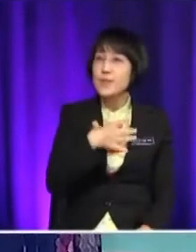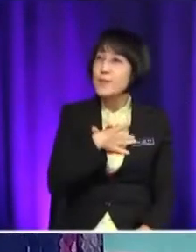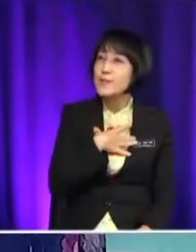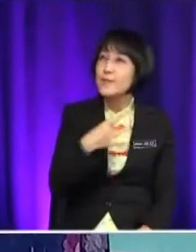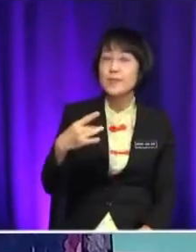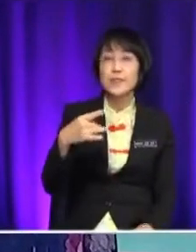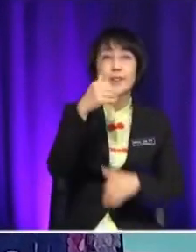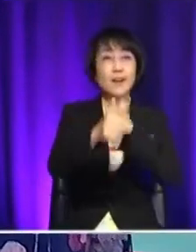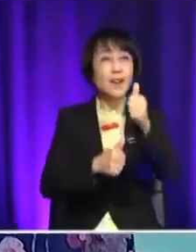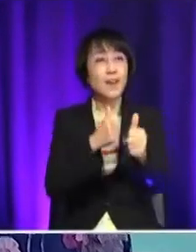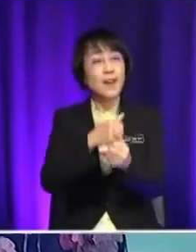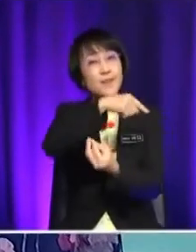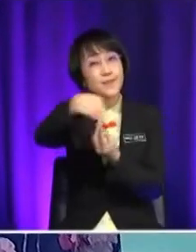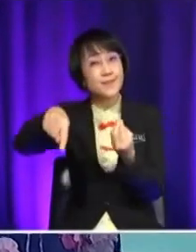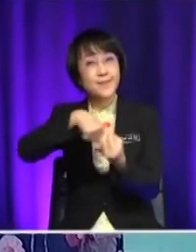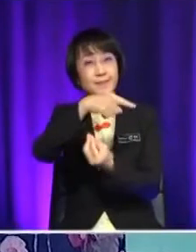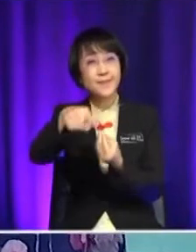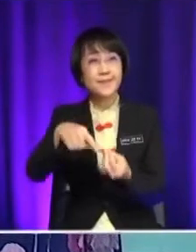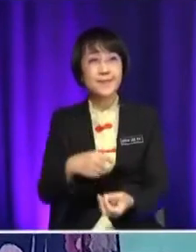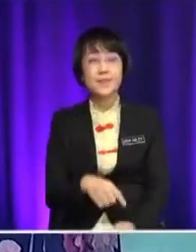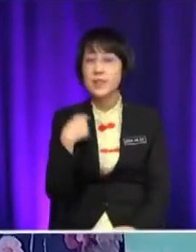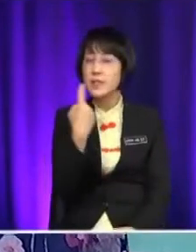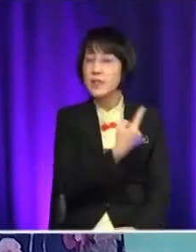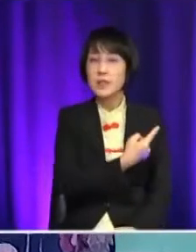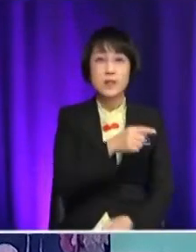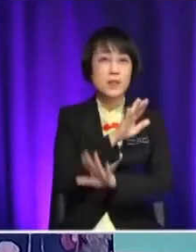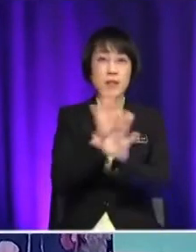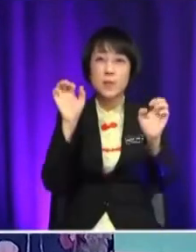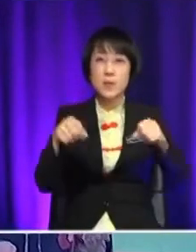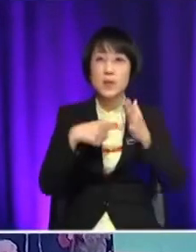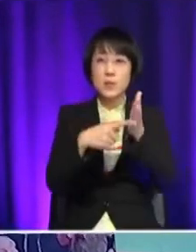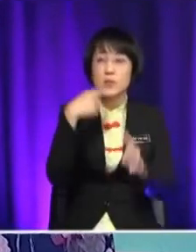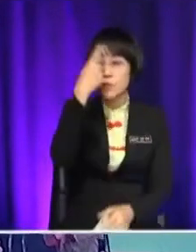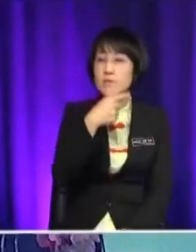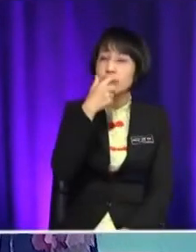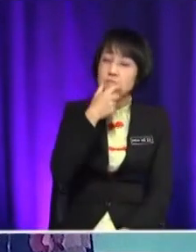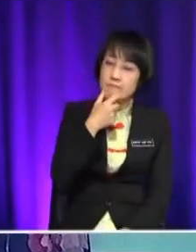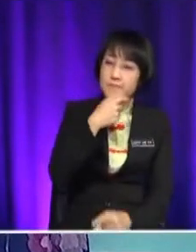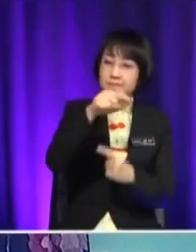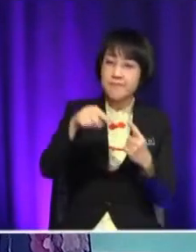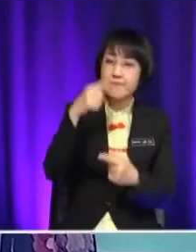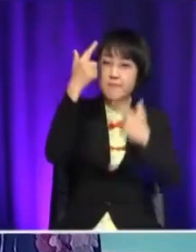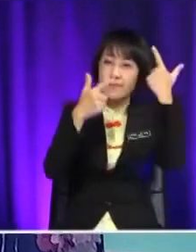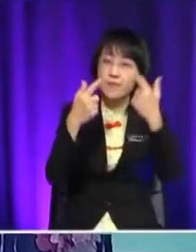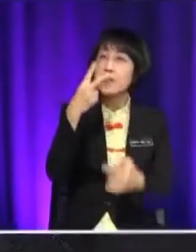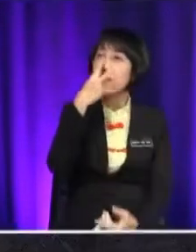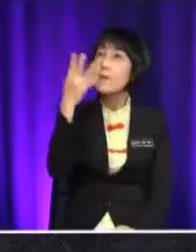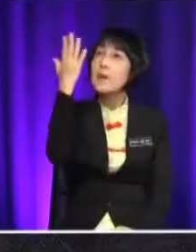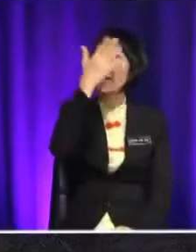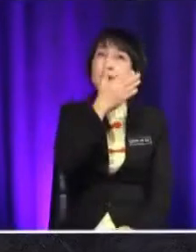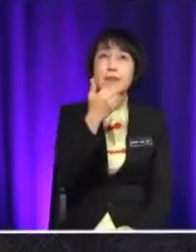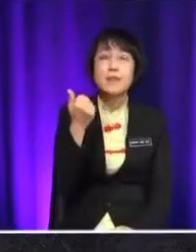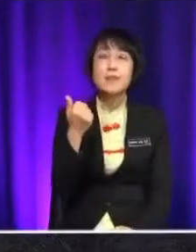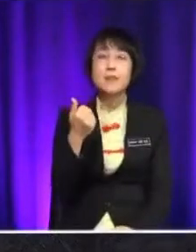alam sekitar, kan. Kita tak boleh tunjukkan muka pergi melancong sedih. Nampak keindahan alam tapi dalam wajah